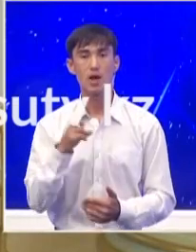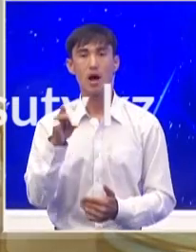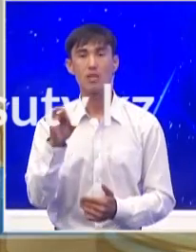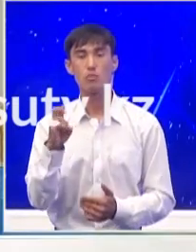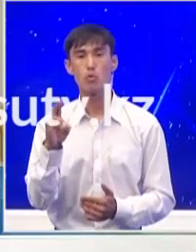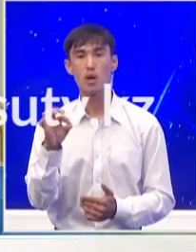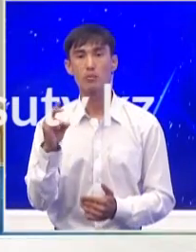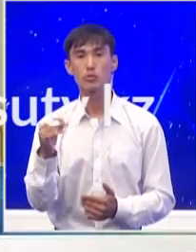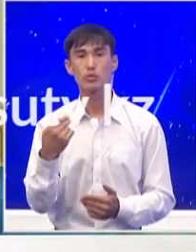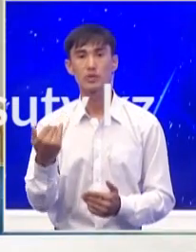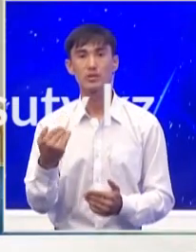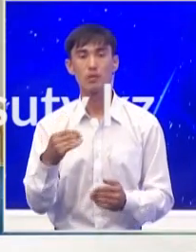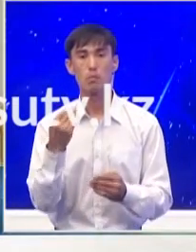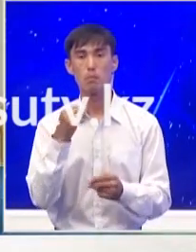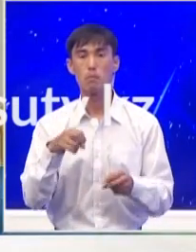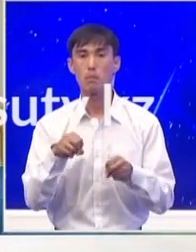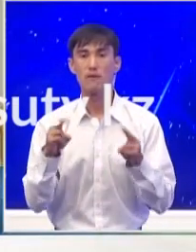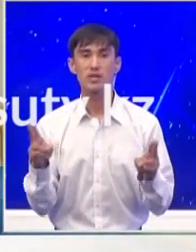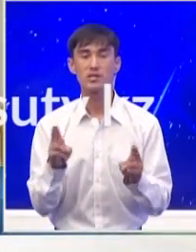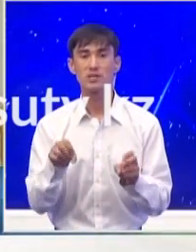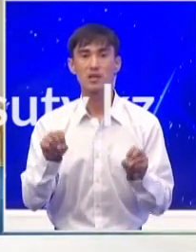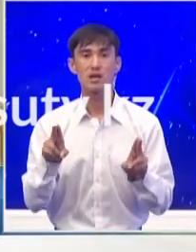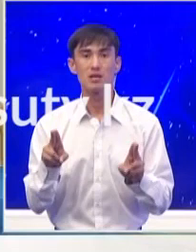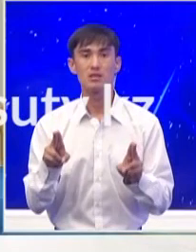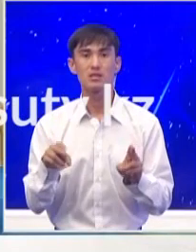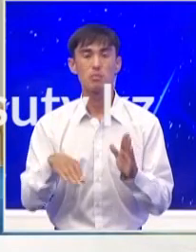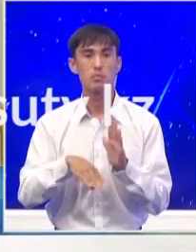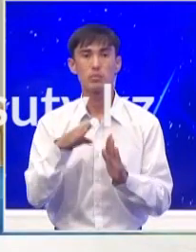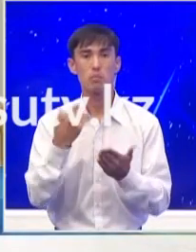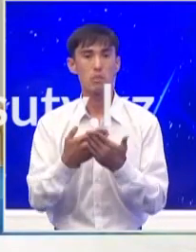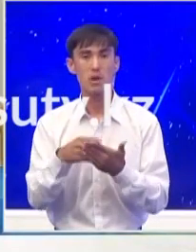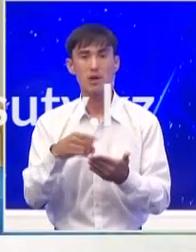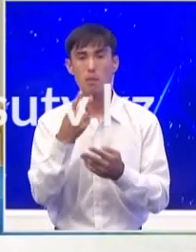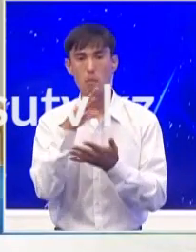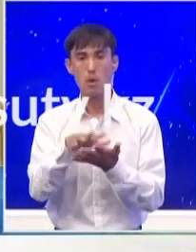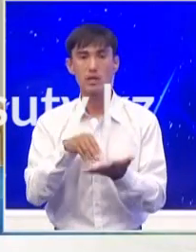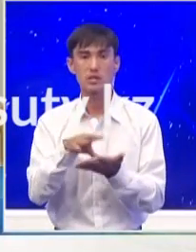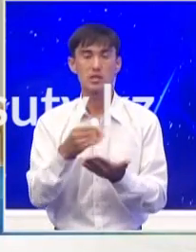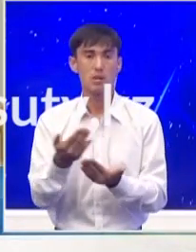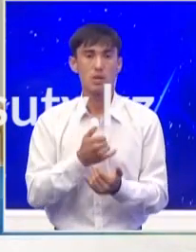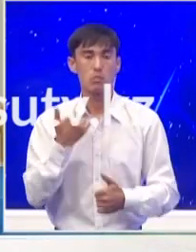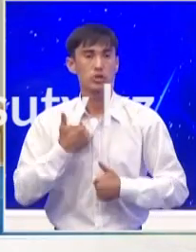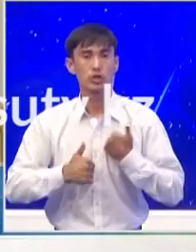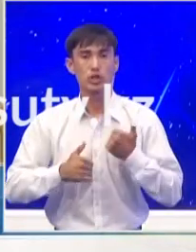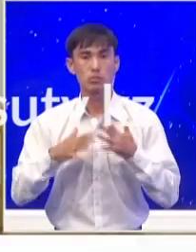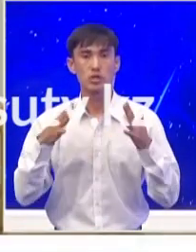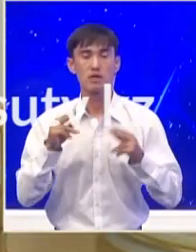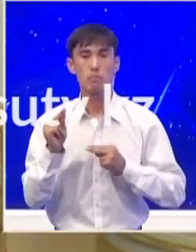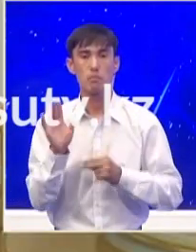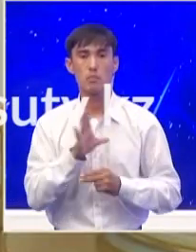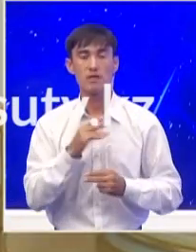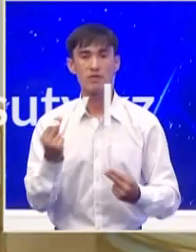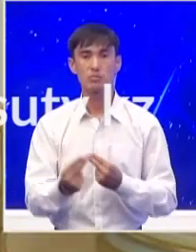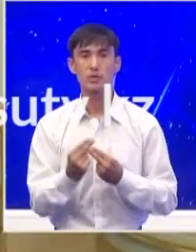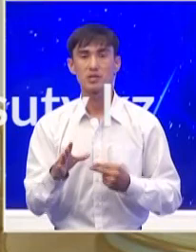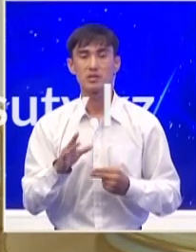бажова italon профессионализма и без преувеличения пример для подражания для меня большая честь быть воспитанникам метро